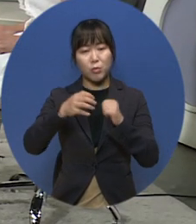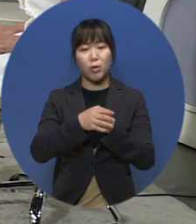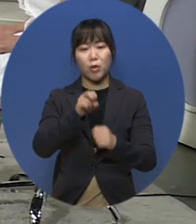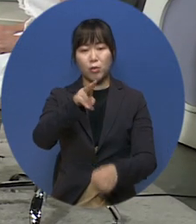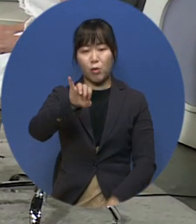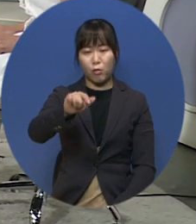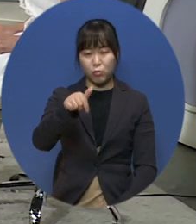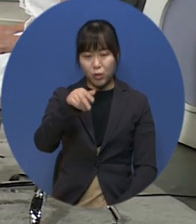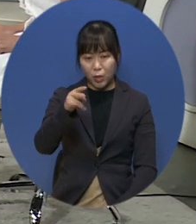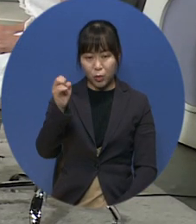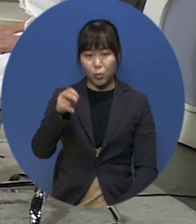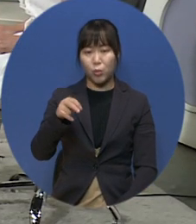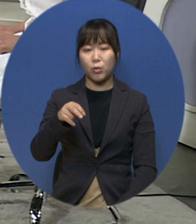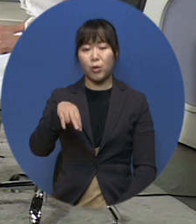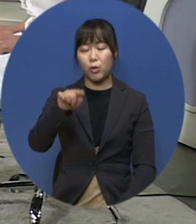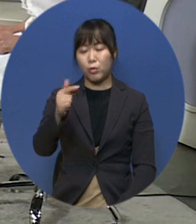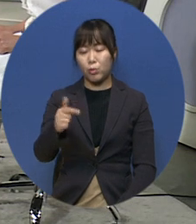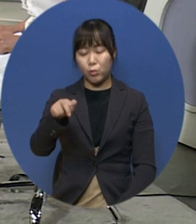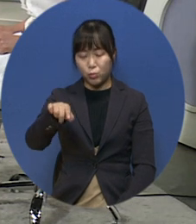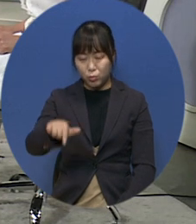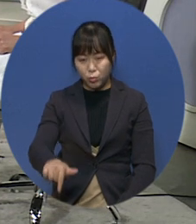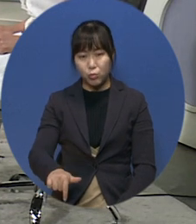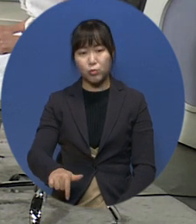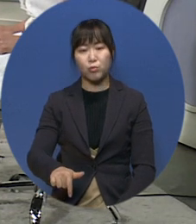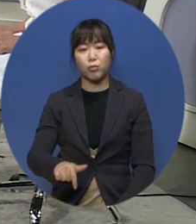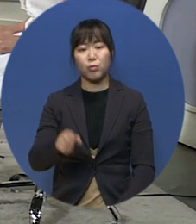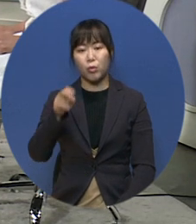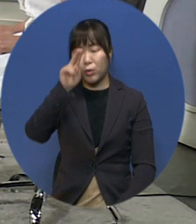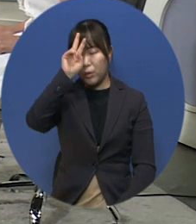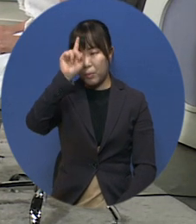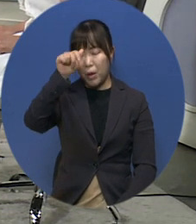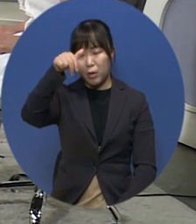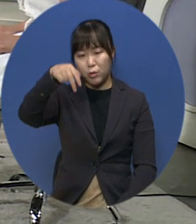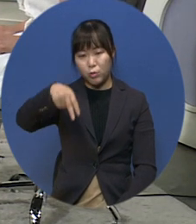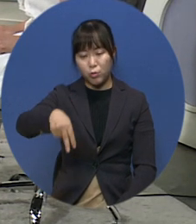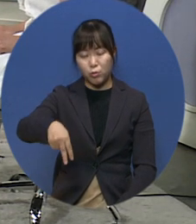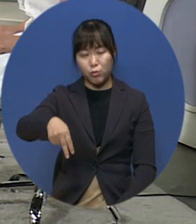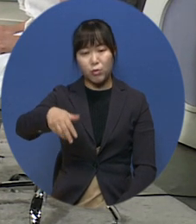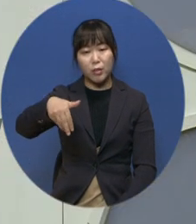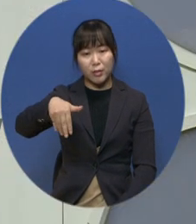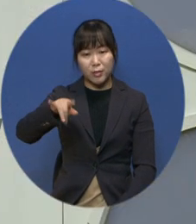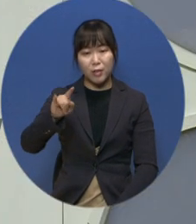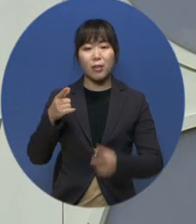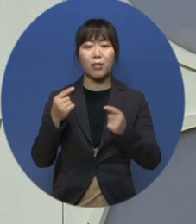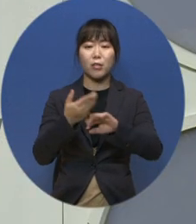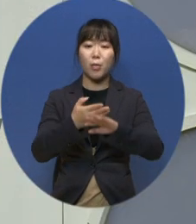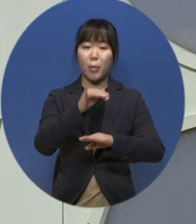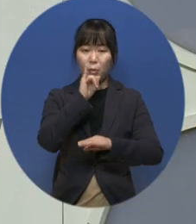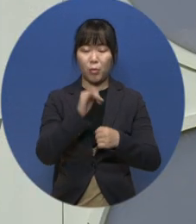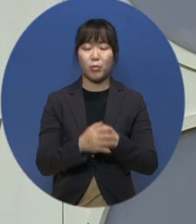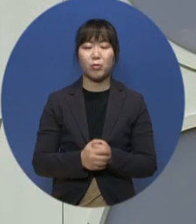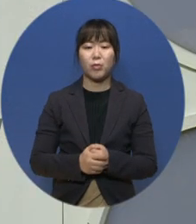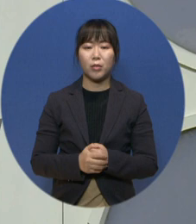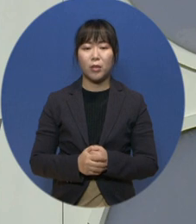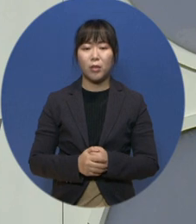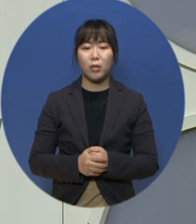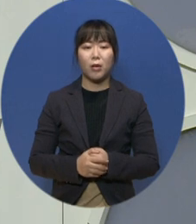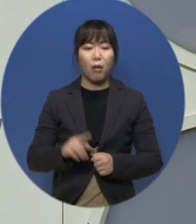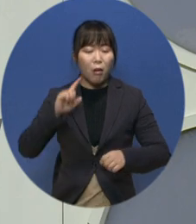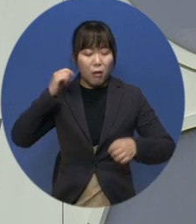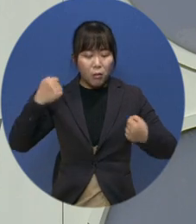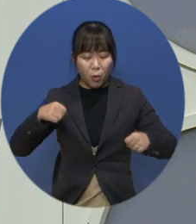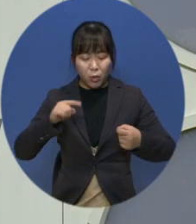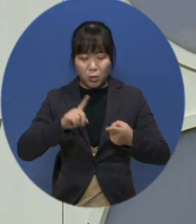네. 손숙 선배 뭐 이런 분들이 다 박규채 뭐 이런 선배들이 나왔던 데고 거기서 이제 연극을 공부를